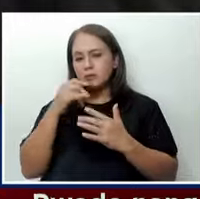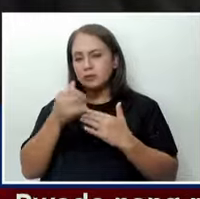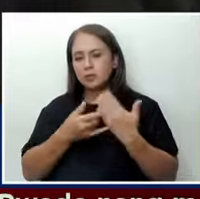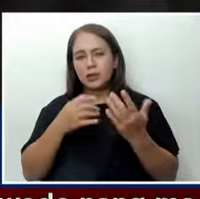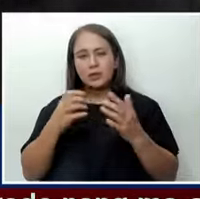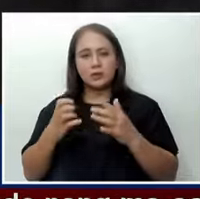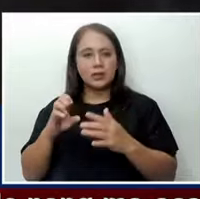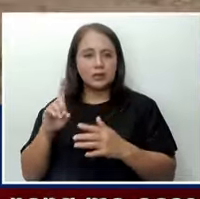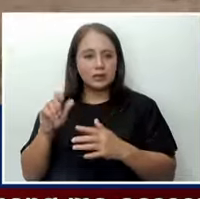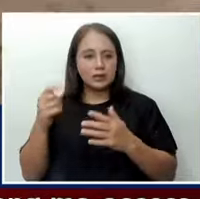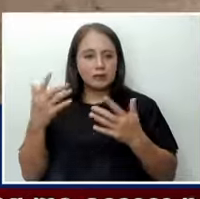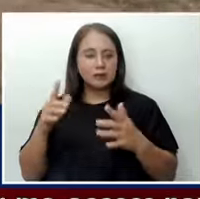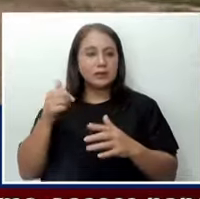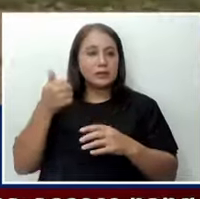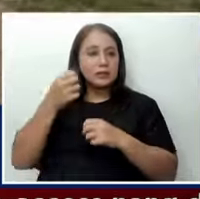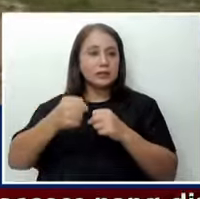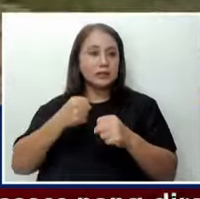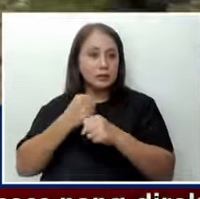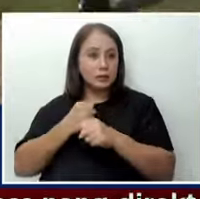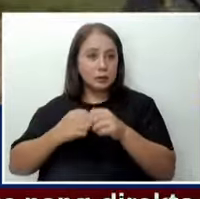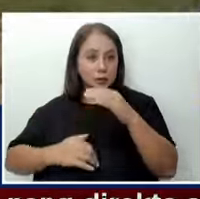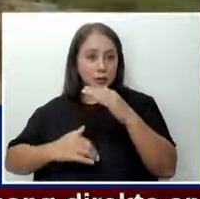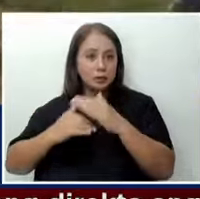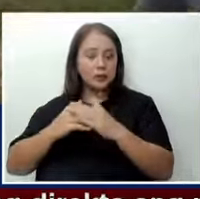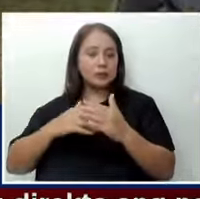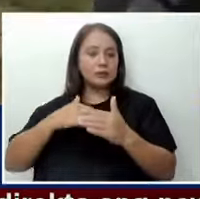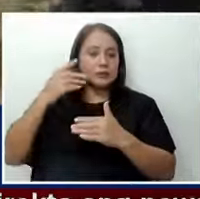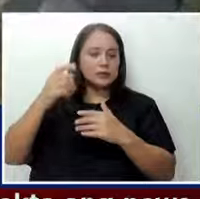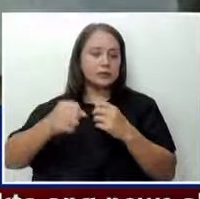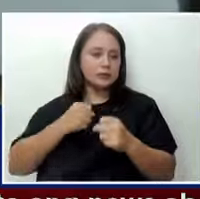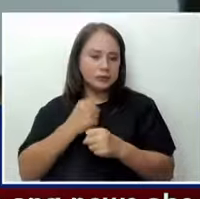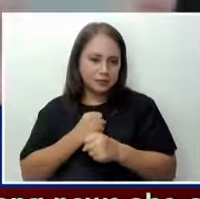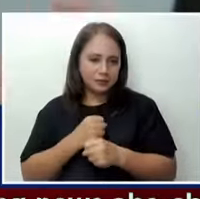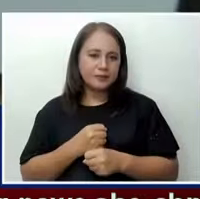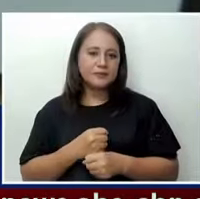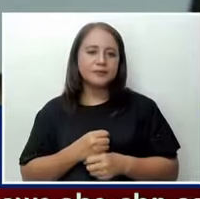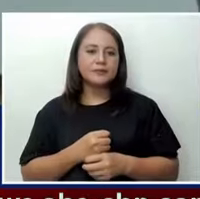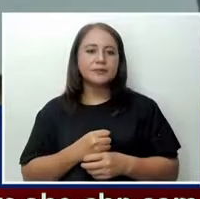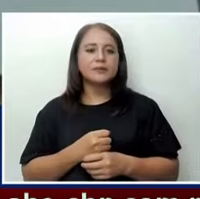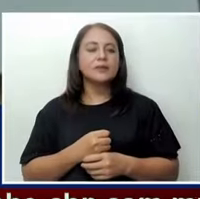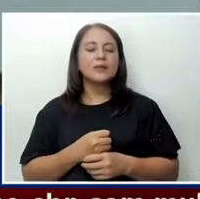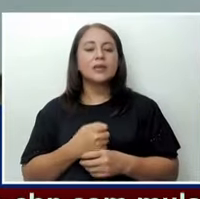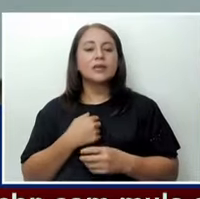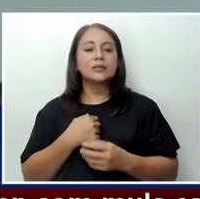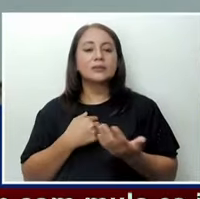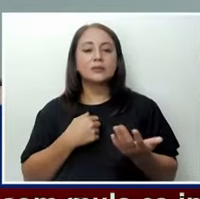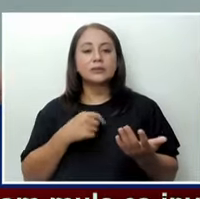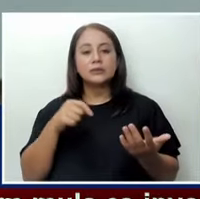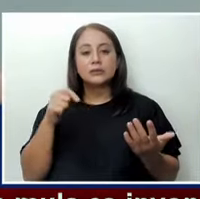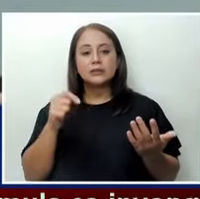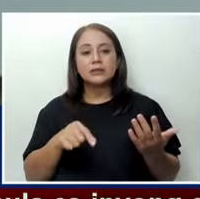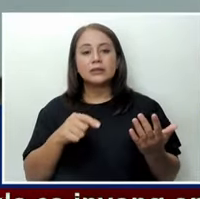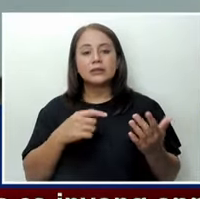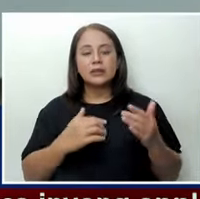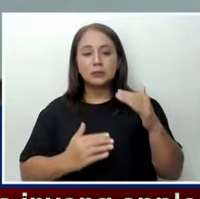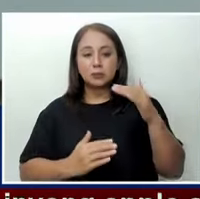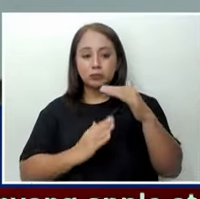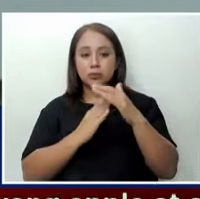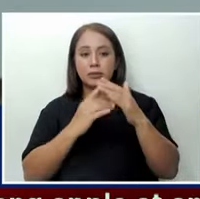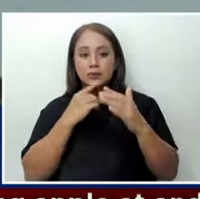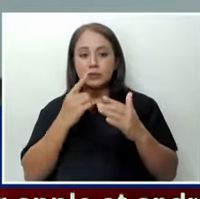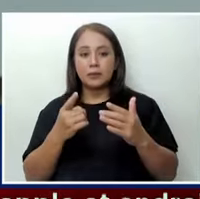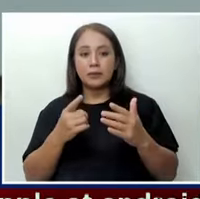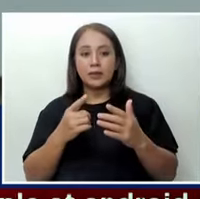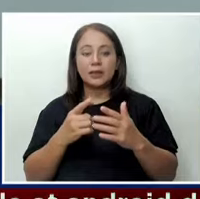ang initial 10-year period nito sa susunod na taon. Yung expiration, ang nakalagay naman doon is it can